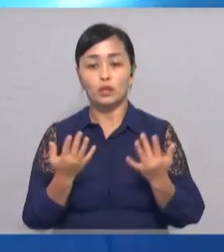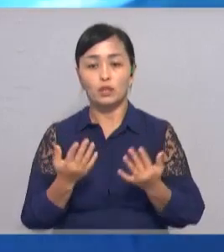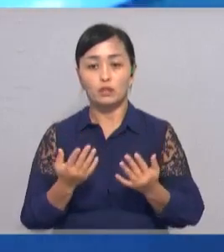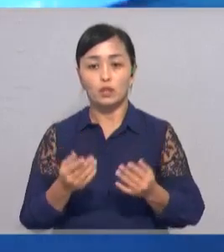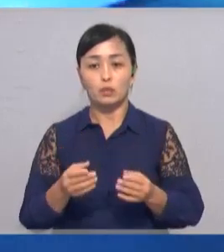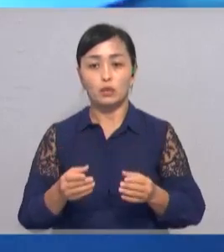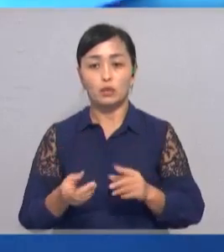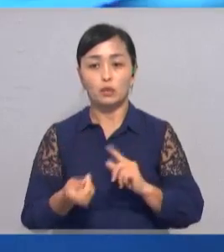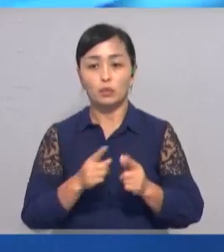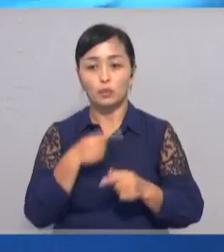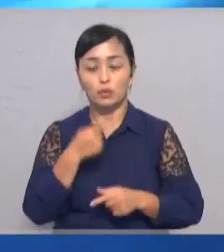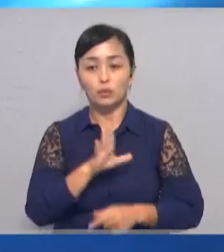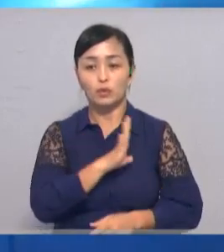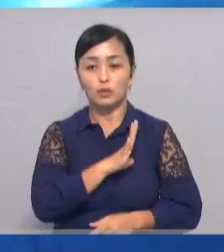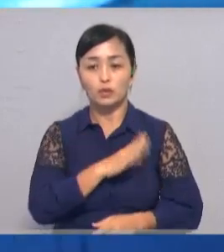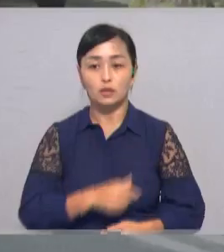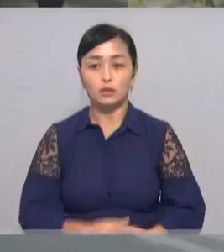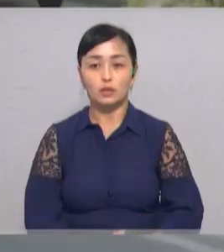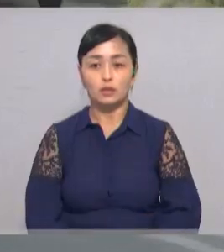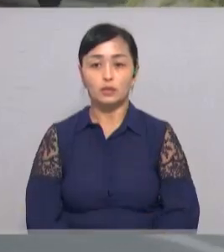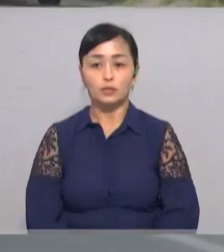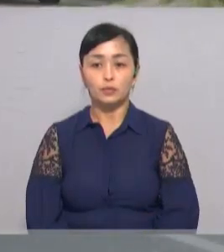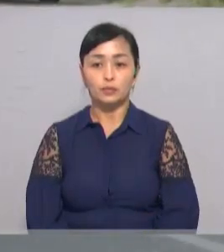поделились в профильном ведомстве.